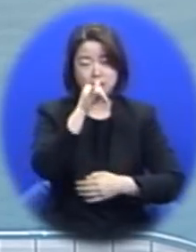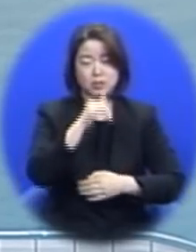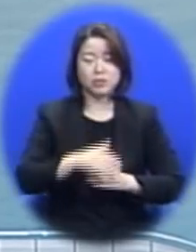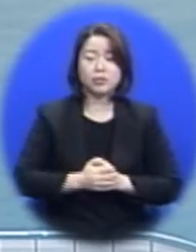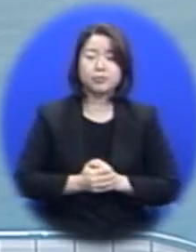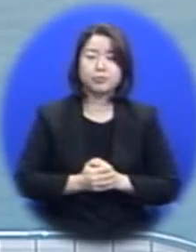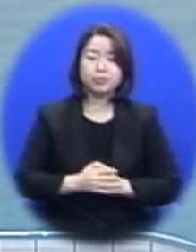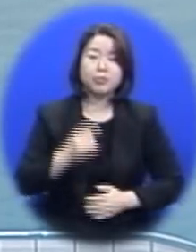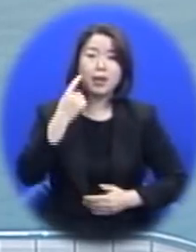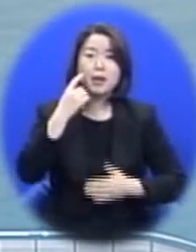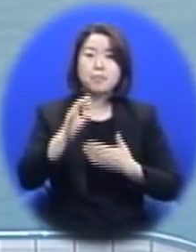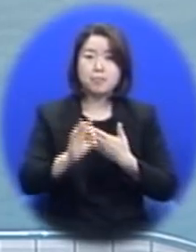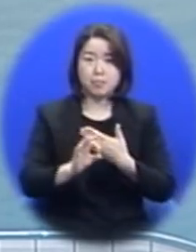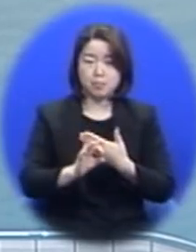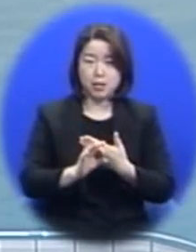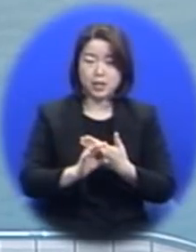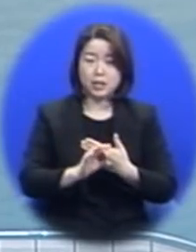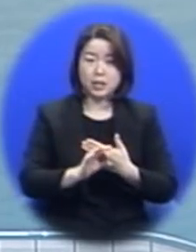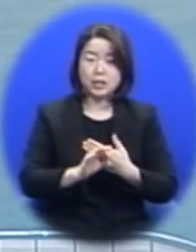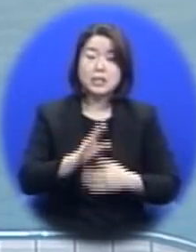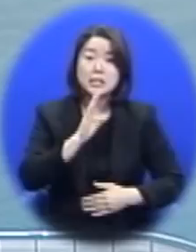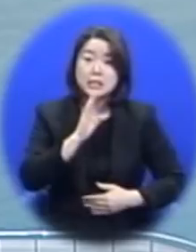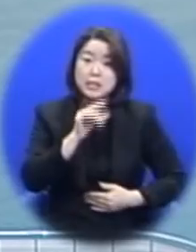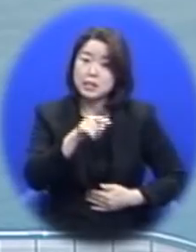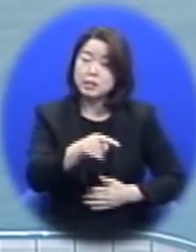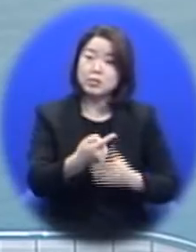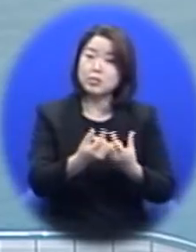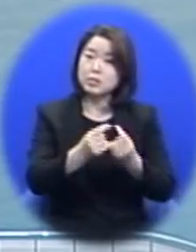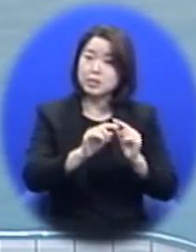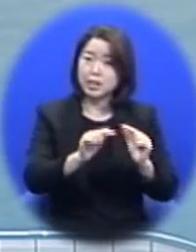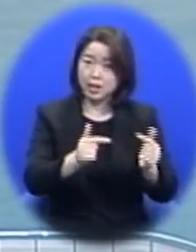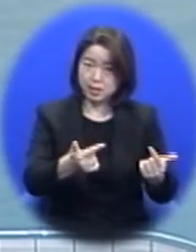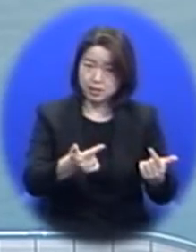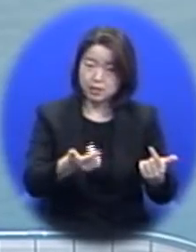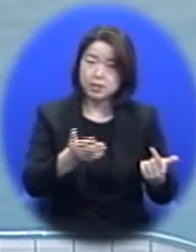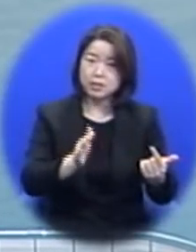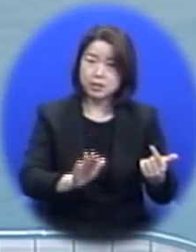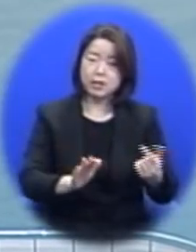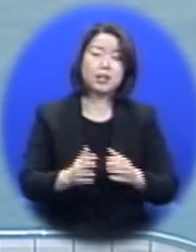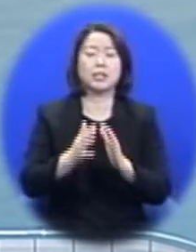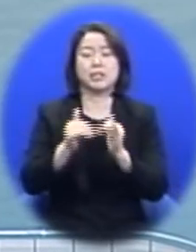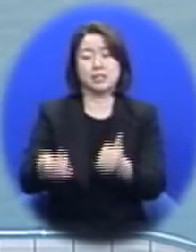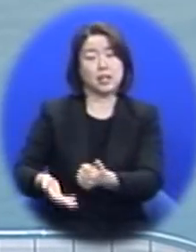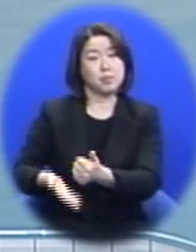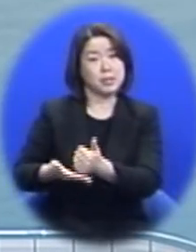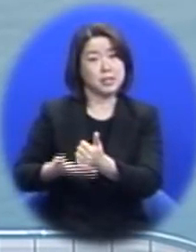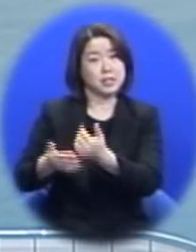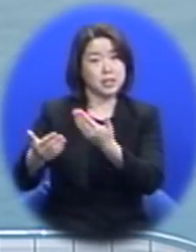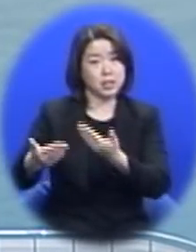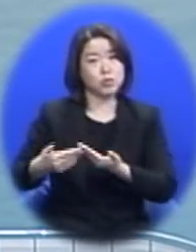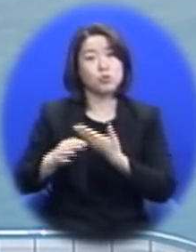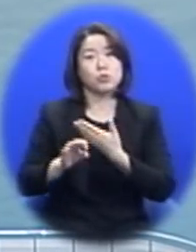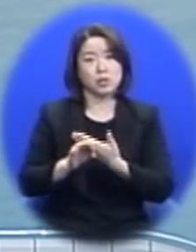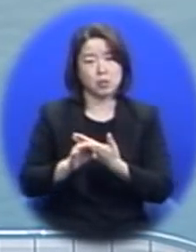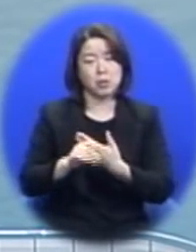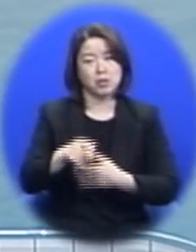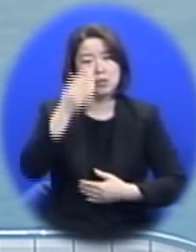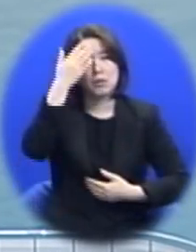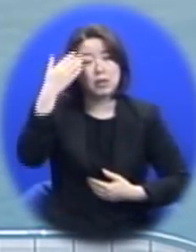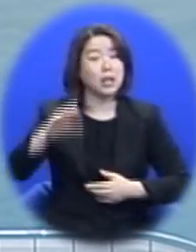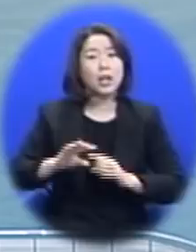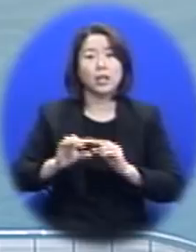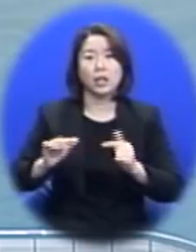만약에 실상은 그렇지 못한데 사람들이 칭찬해 준다면 그건 다행스러운 게 아니고 굉장히